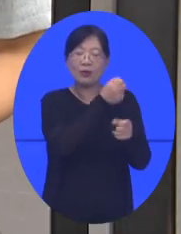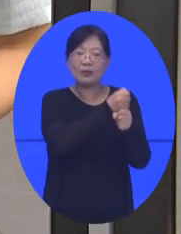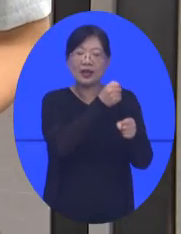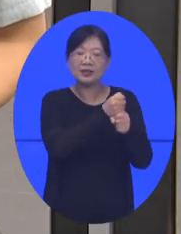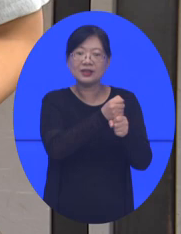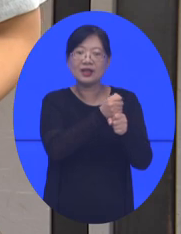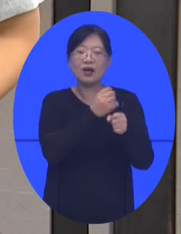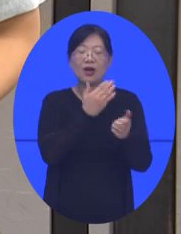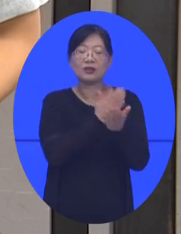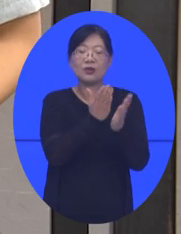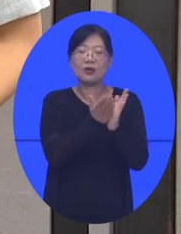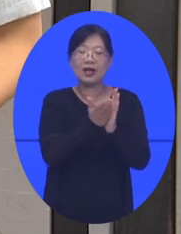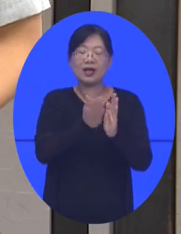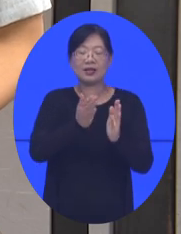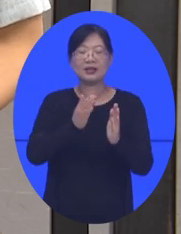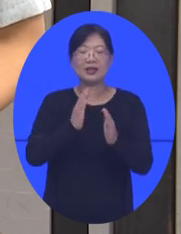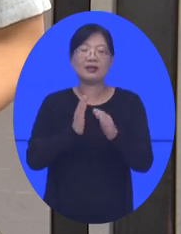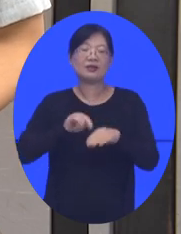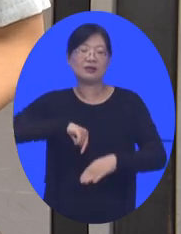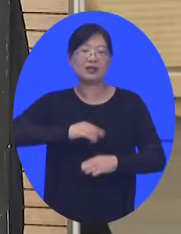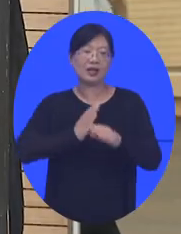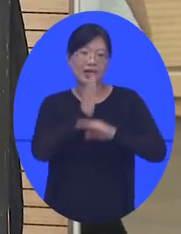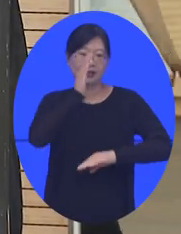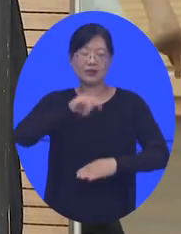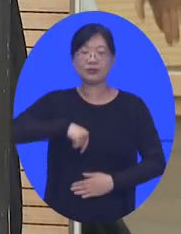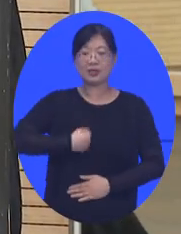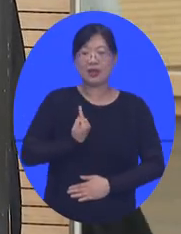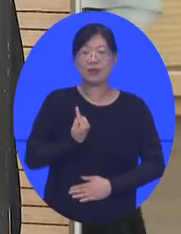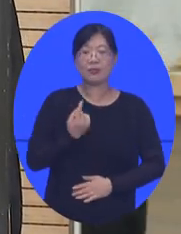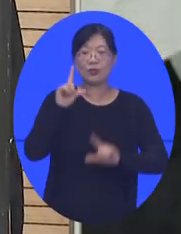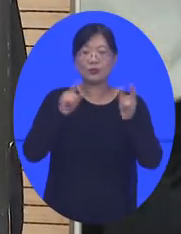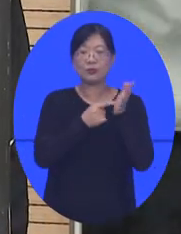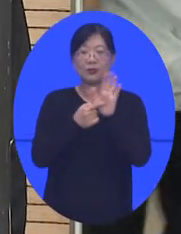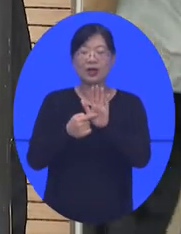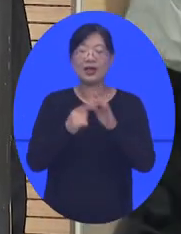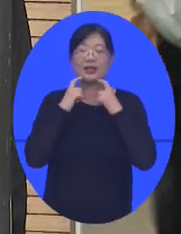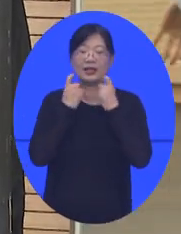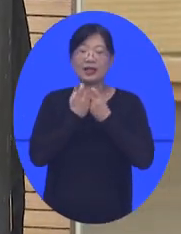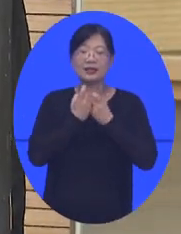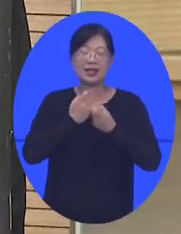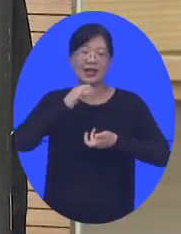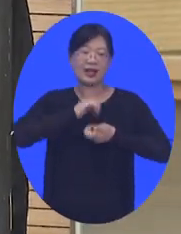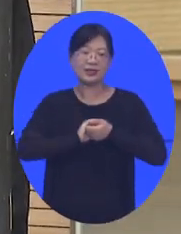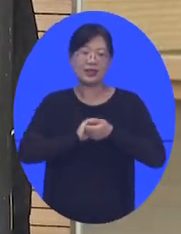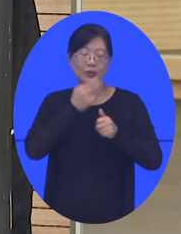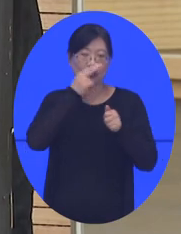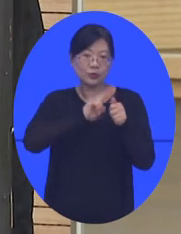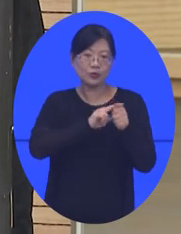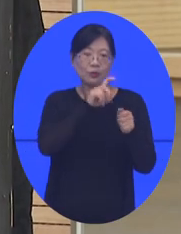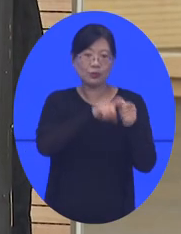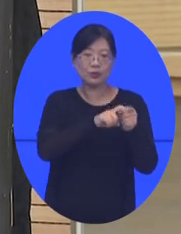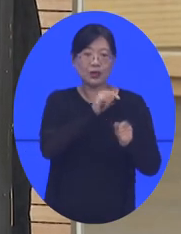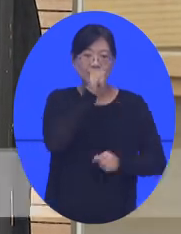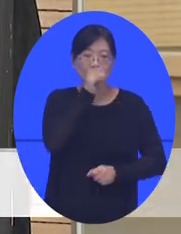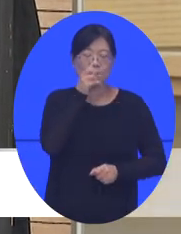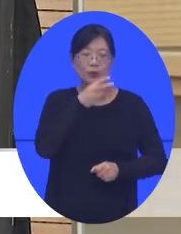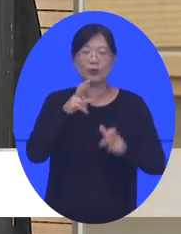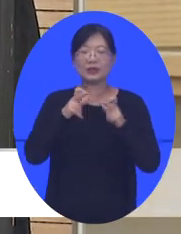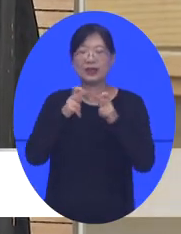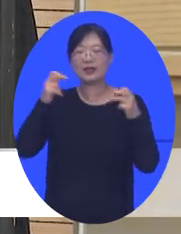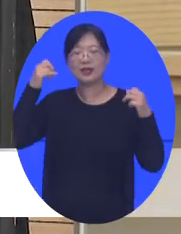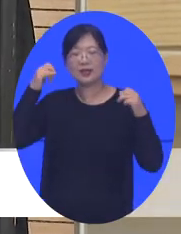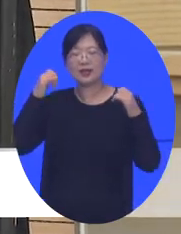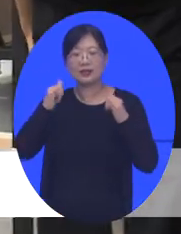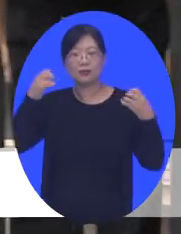달아 한계를 넘는 여러 개의 자아를 표현해냅니다. 이번 작품은 개인의 한계에 도전하는 데에도 의미가 있지만